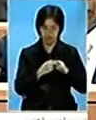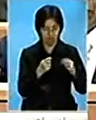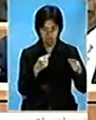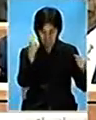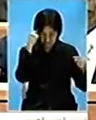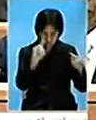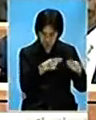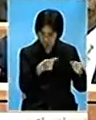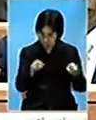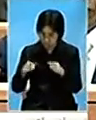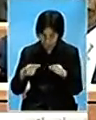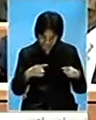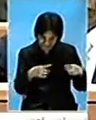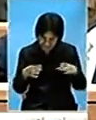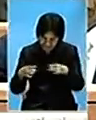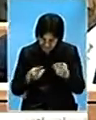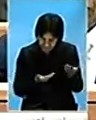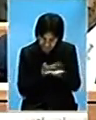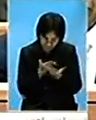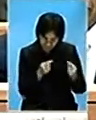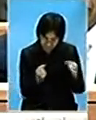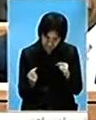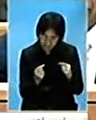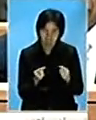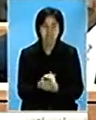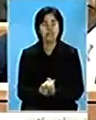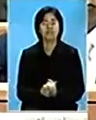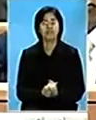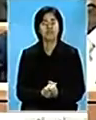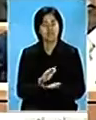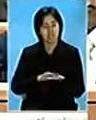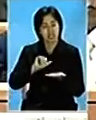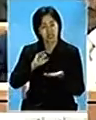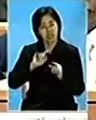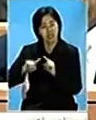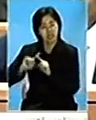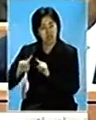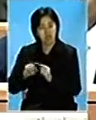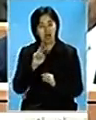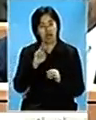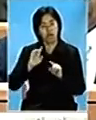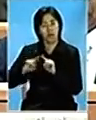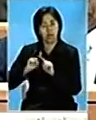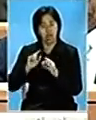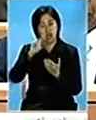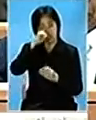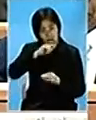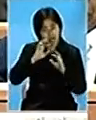ในหมู่นักศึกษาและแกนนำว่าระบบหลายระบบสถาบันหลายสถาบันมีความจำเป็นกับประเทศไทย